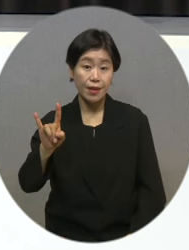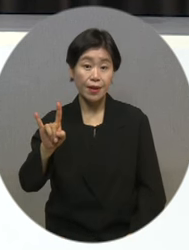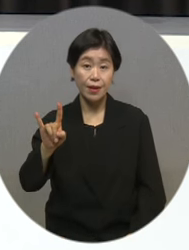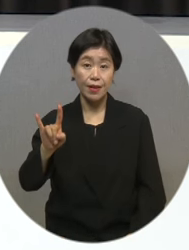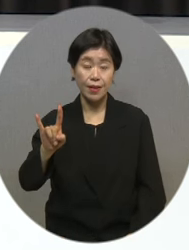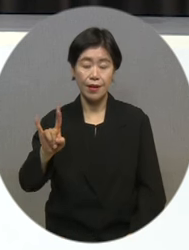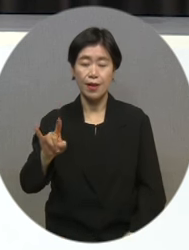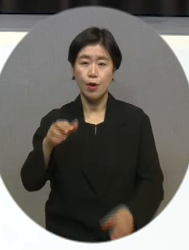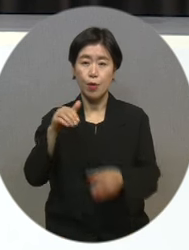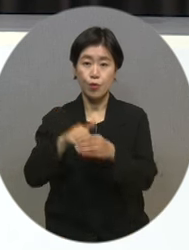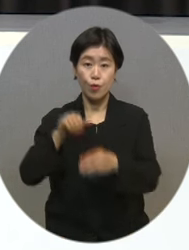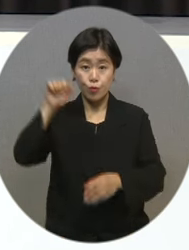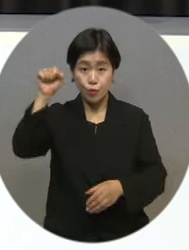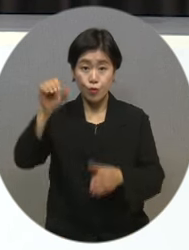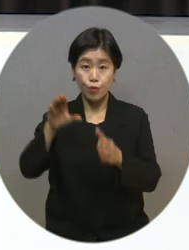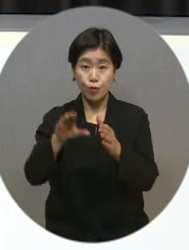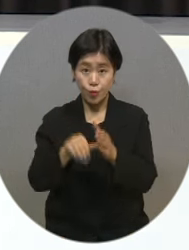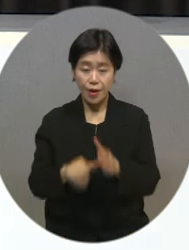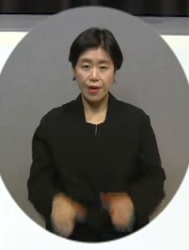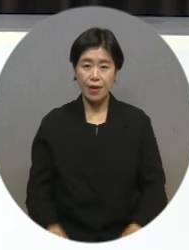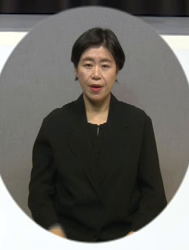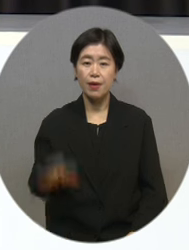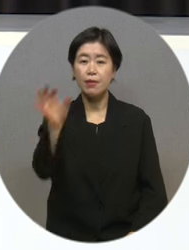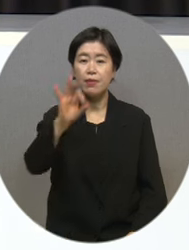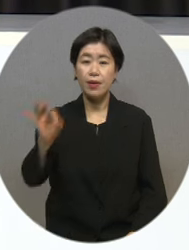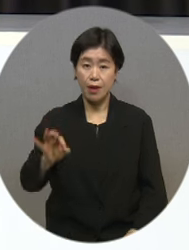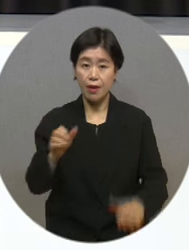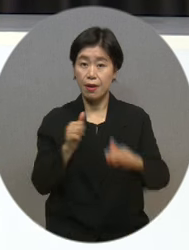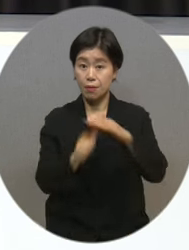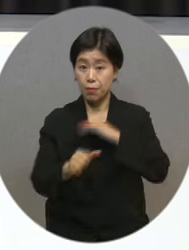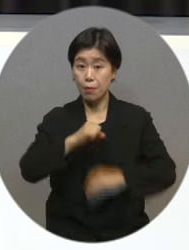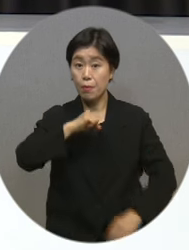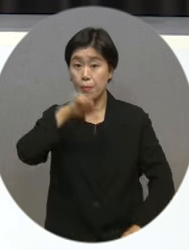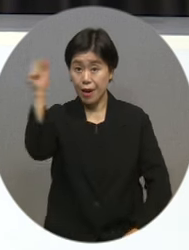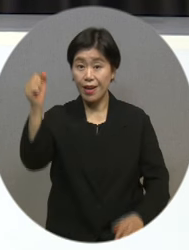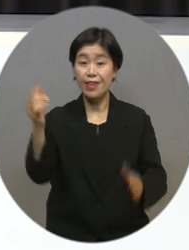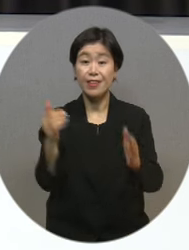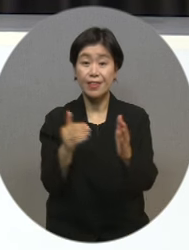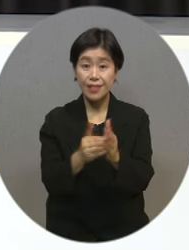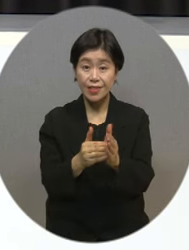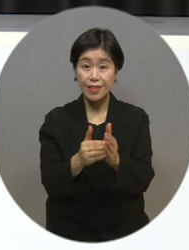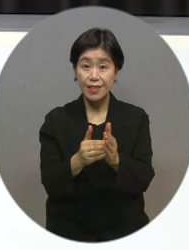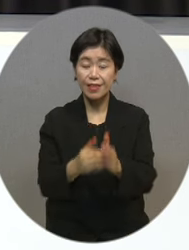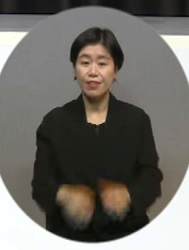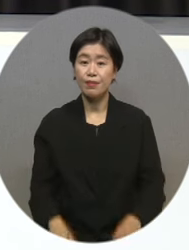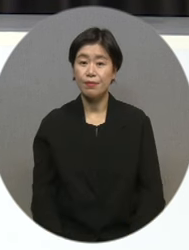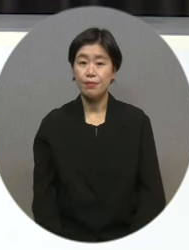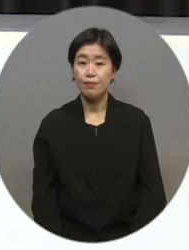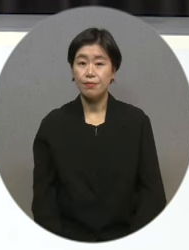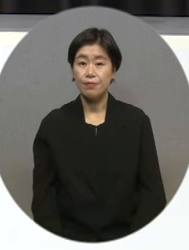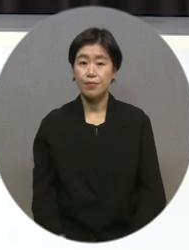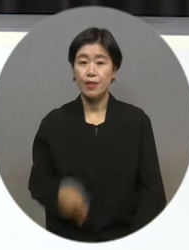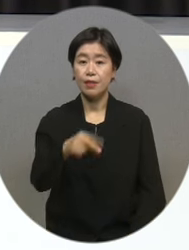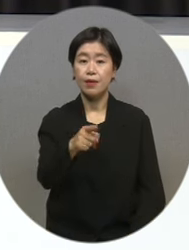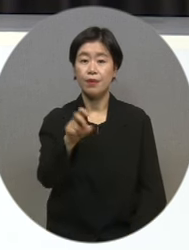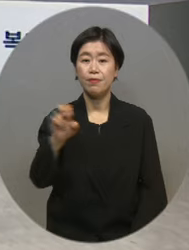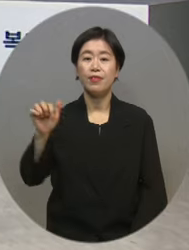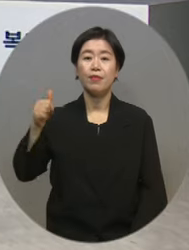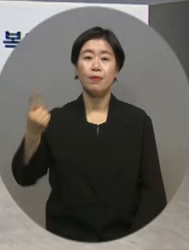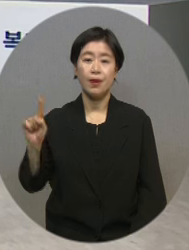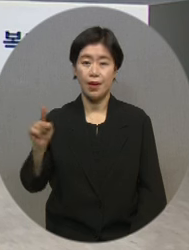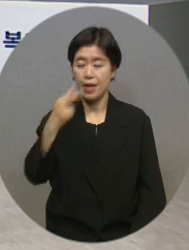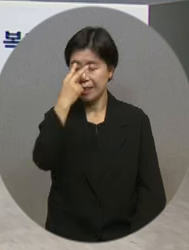총선에서 더불어민주연합 비례대표로 당선된 소리로 보는 시각장애인